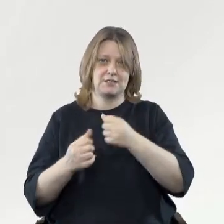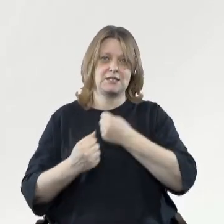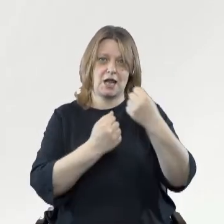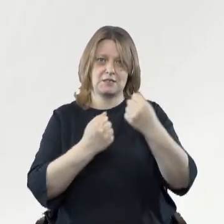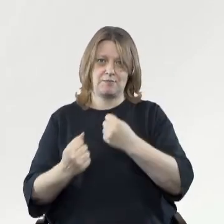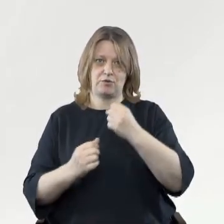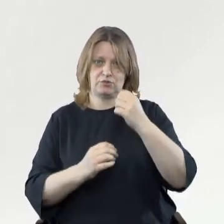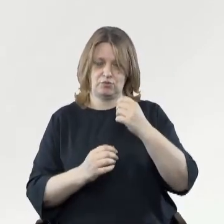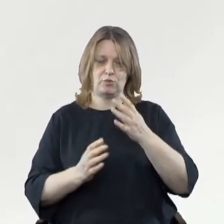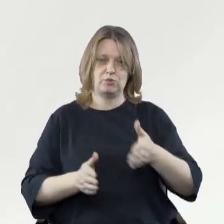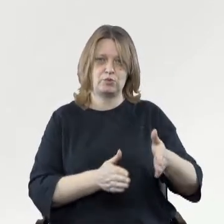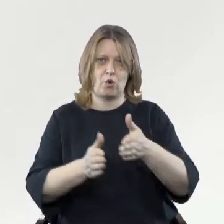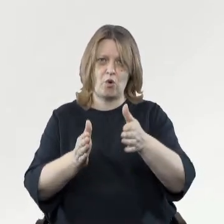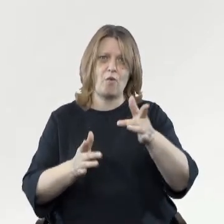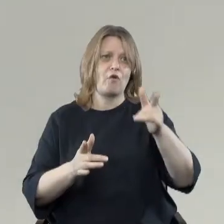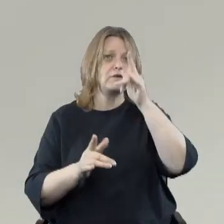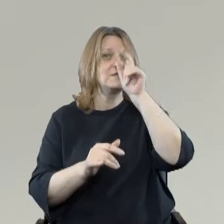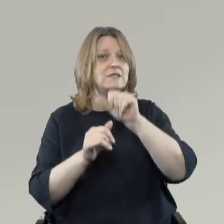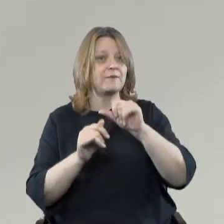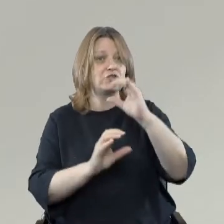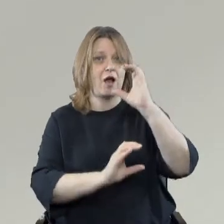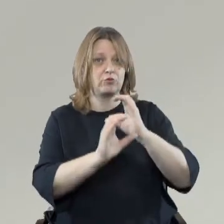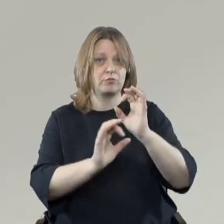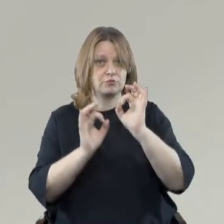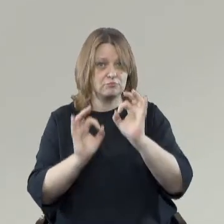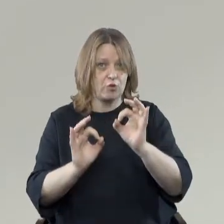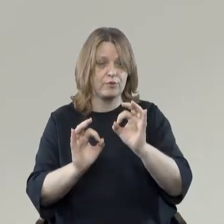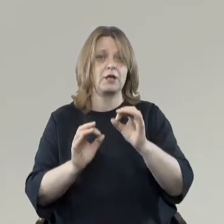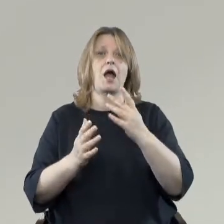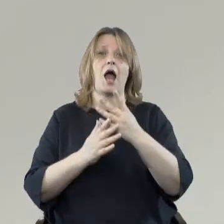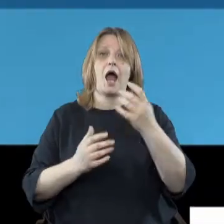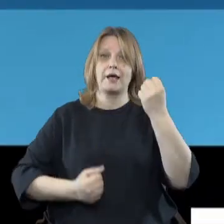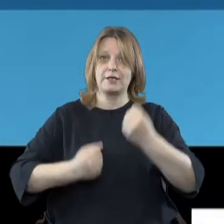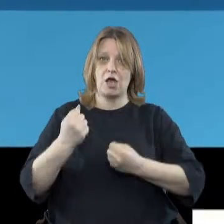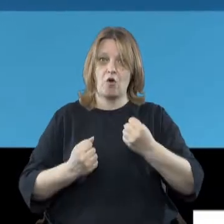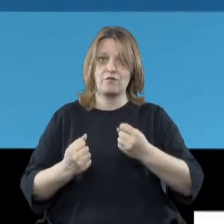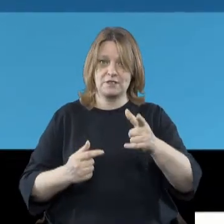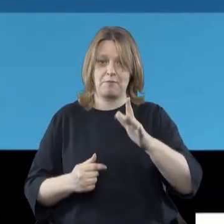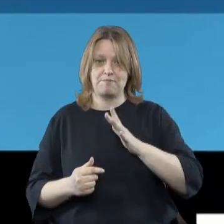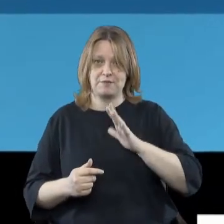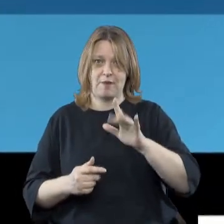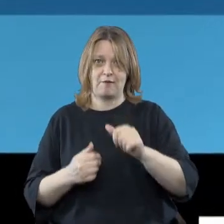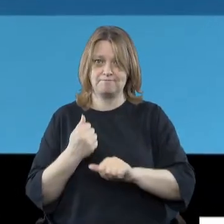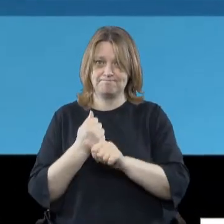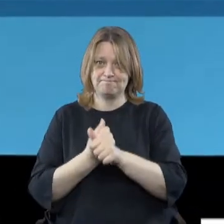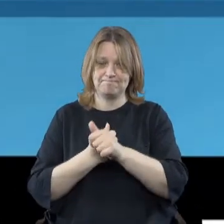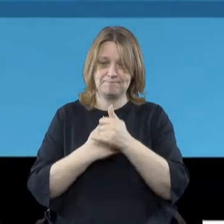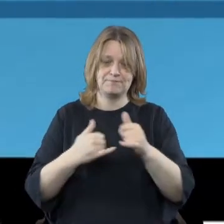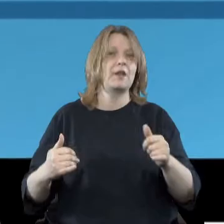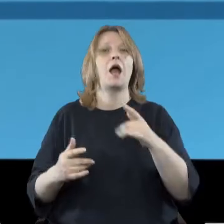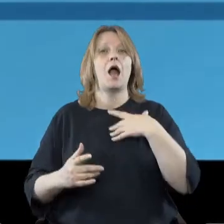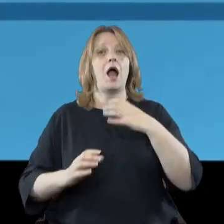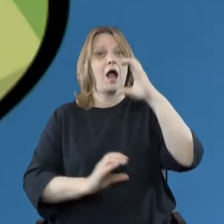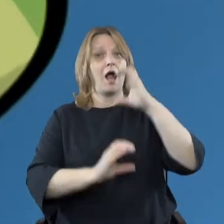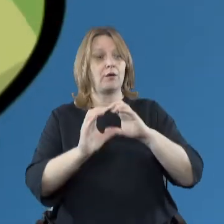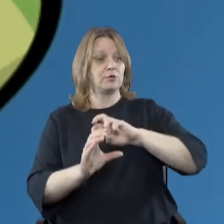sprawdzą, czy autobus jest w dobrym stanie technicznym, a kierowca bezpiecznie zawiezie was do celu. W autobusie zajmij wybrane